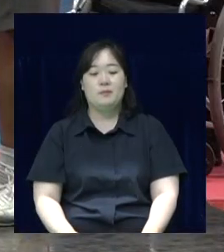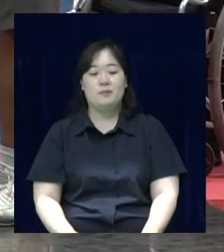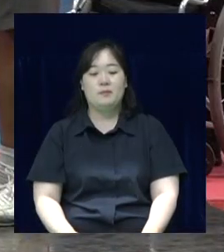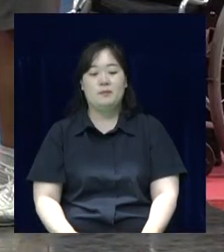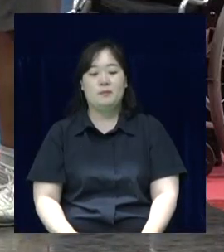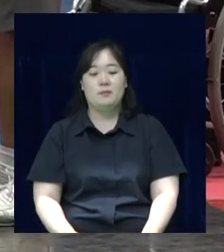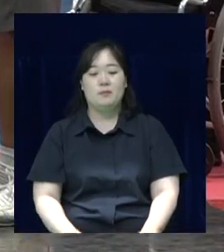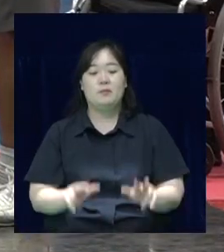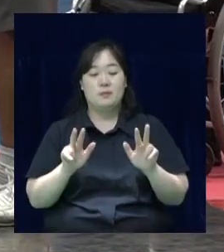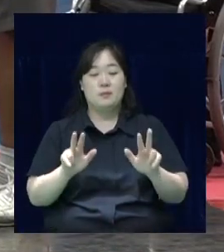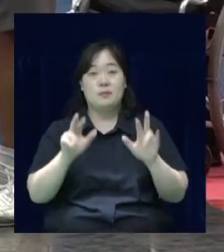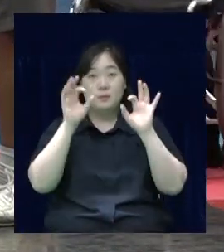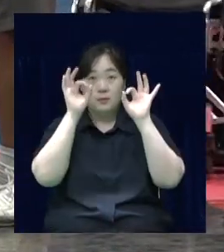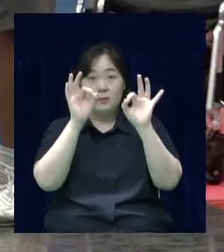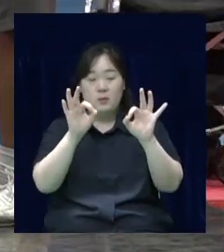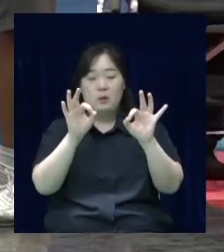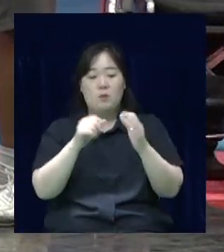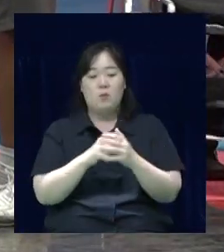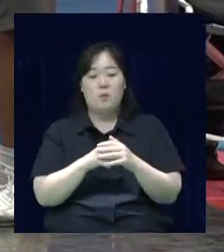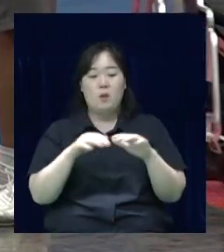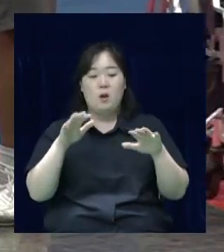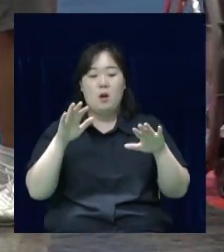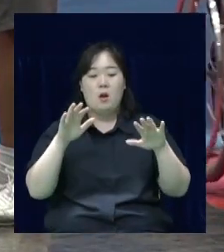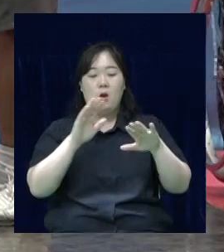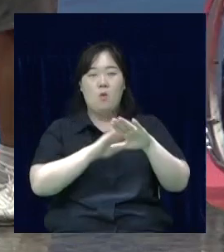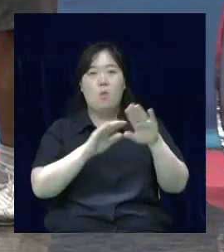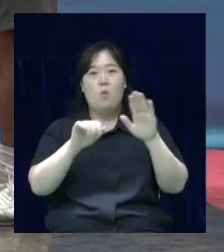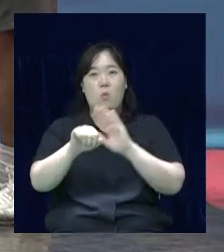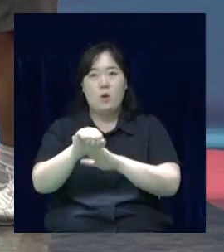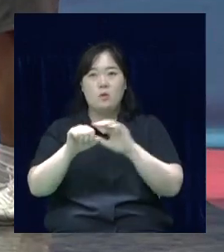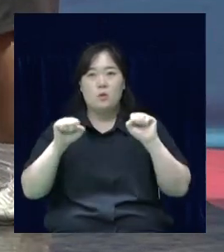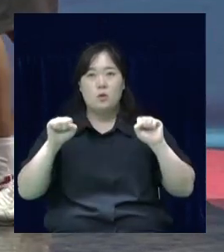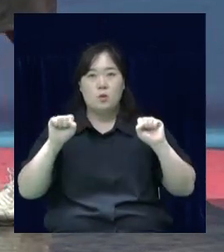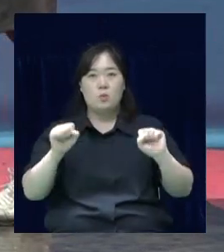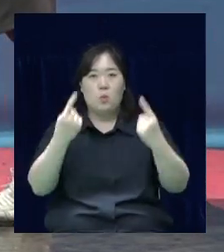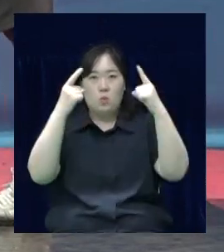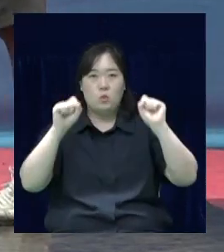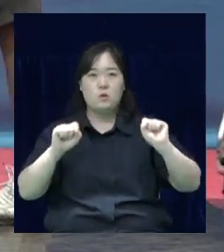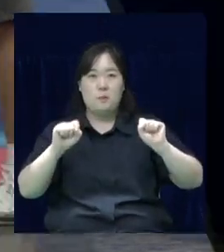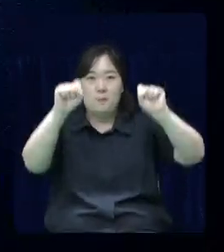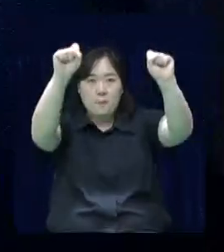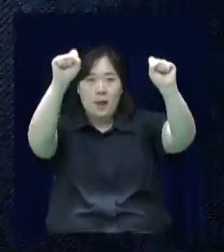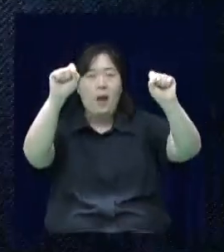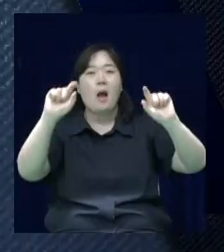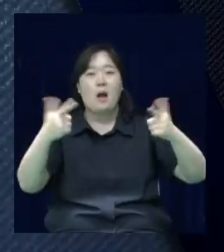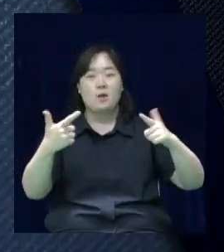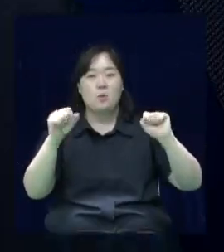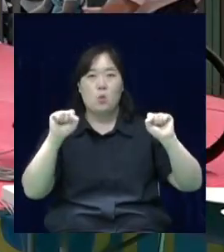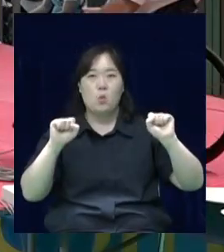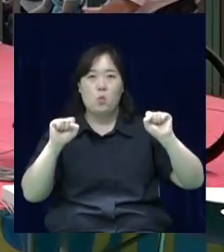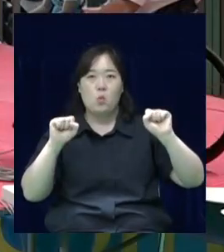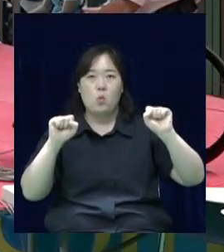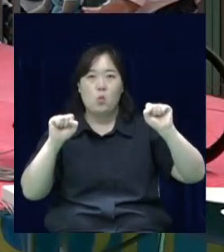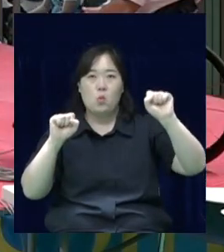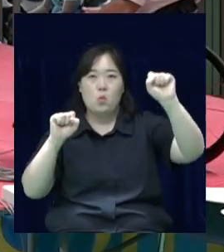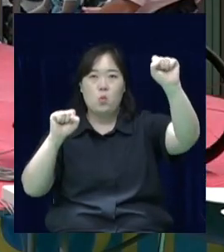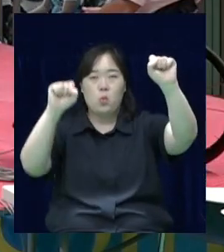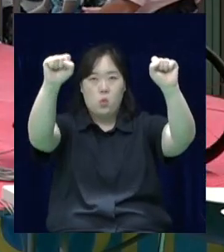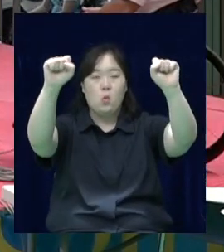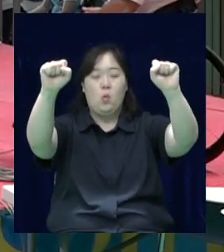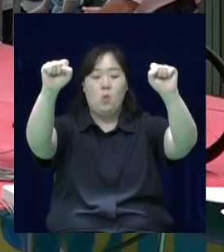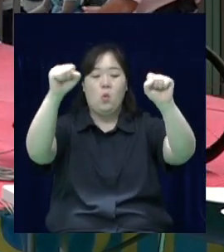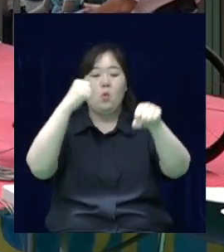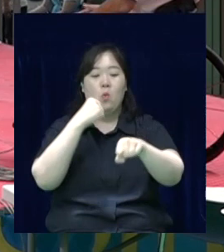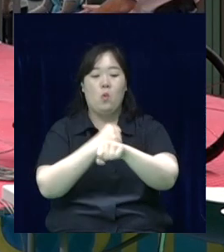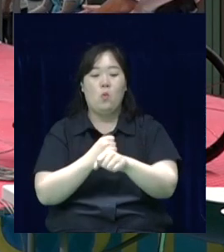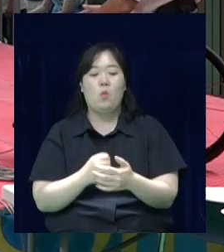지금 어디 보시면 팔이 이렇게 오른쪽 왼쪽에 시차를 두고 올라오거든요. 아, 네. 예, 요걸 이제 우리가 전문 용어로 이제 워킹 더 바라 그러거든요. 아,